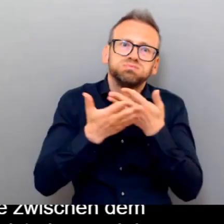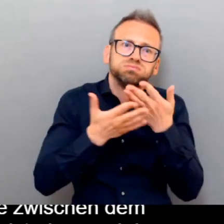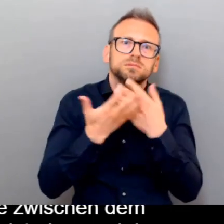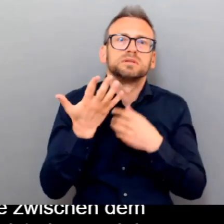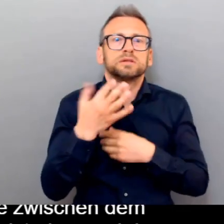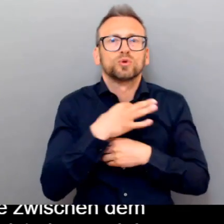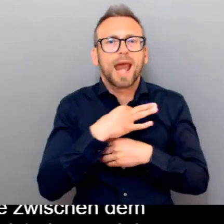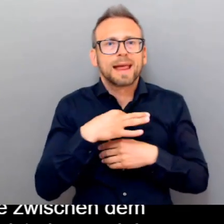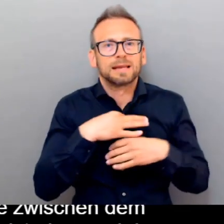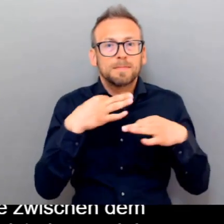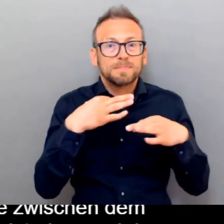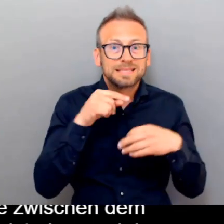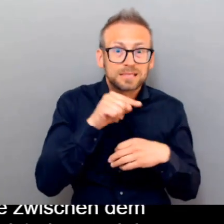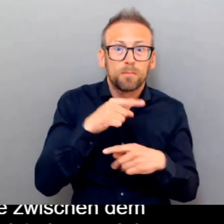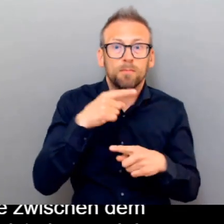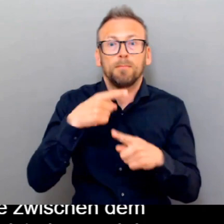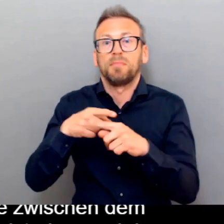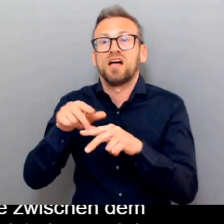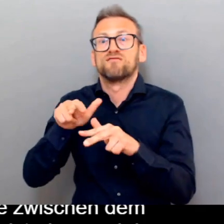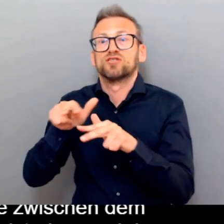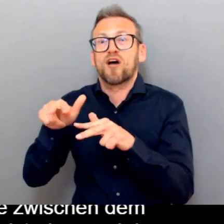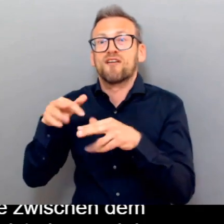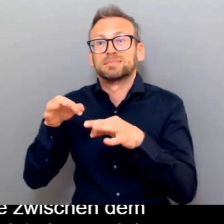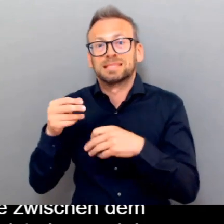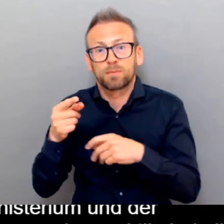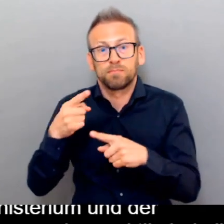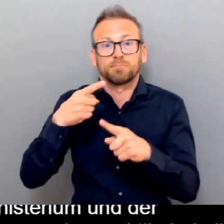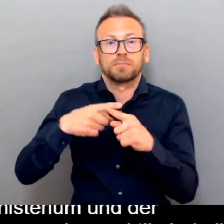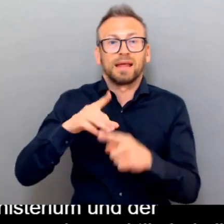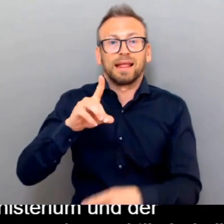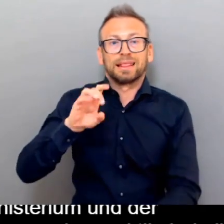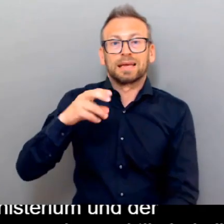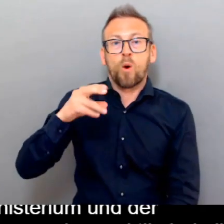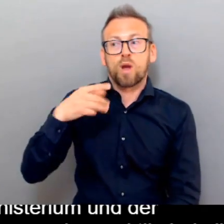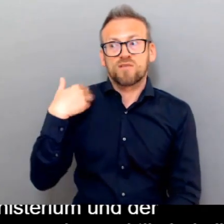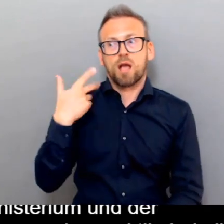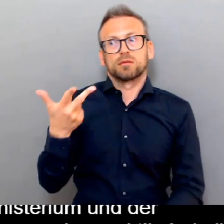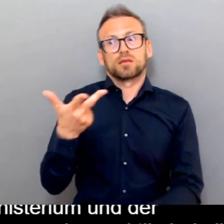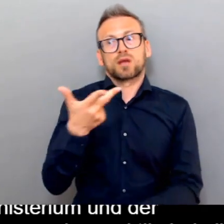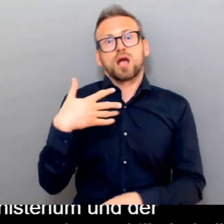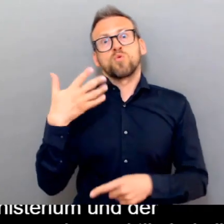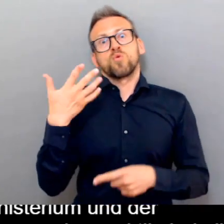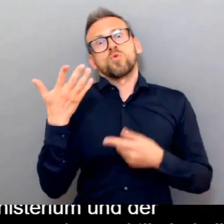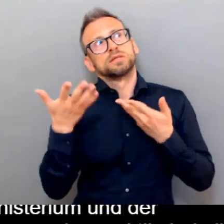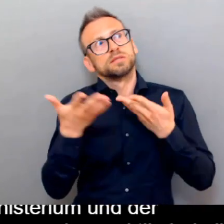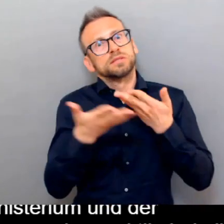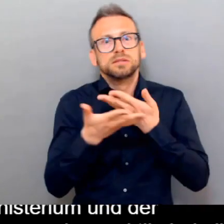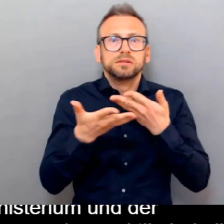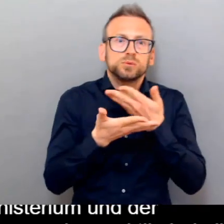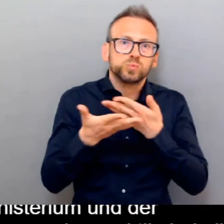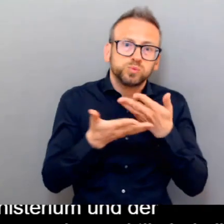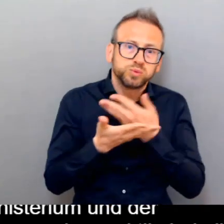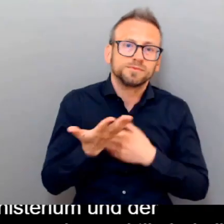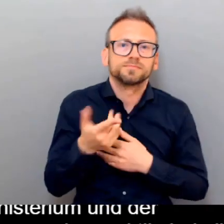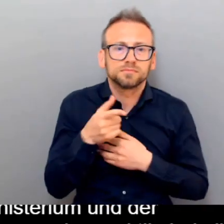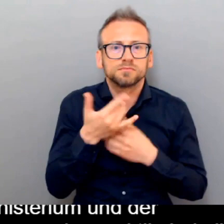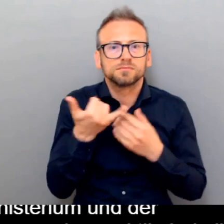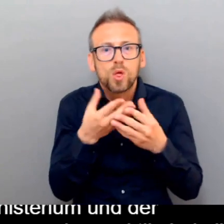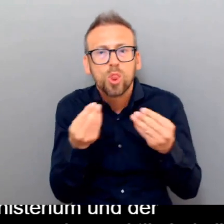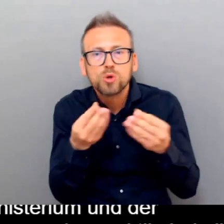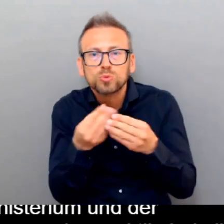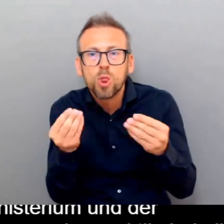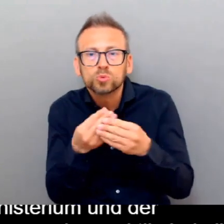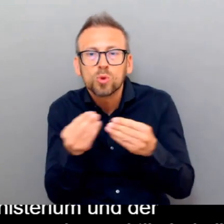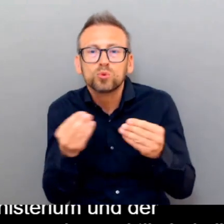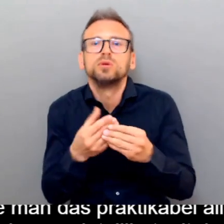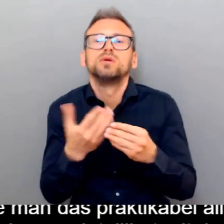aufgrund der Kontaktbeschränkung näher beieinander sein können, so wie die Familien oder der weitere Hausstand sozusagen. Die